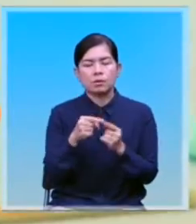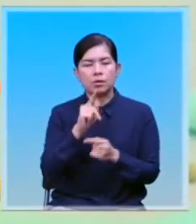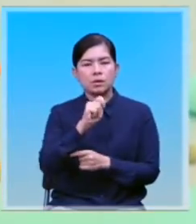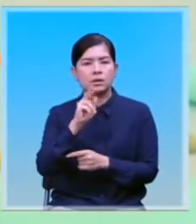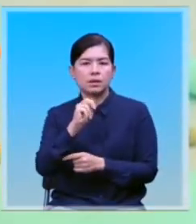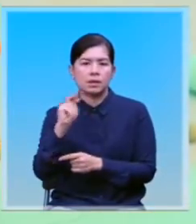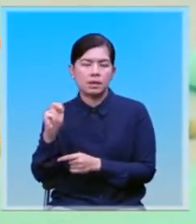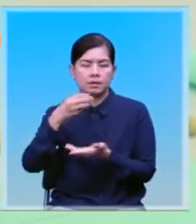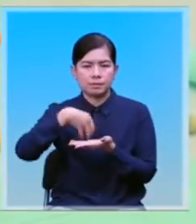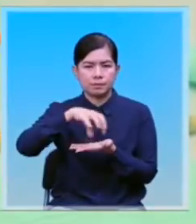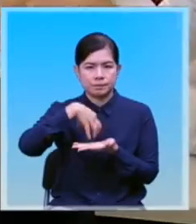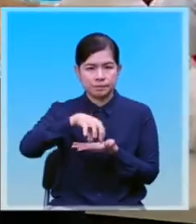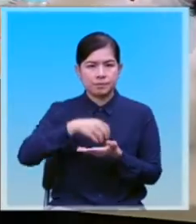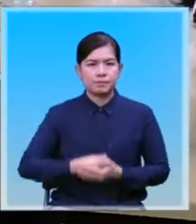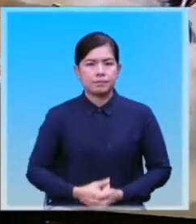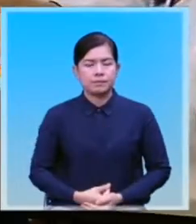รายงาน